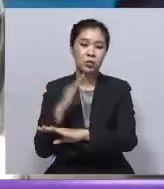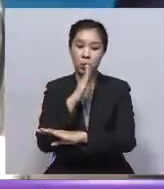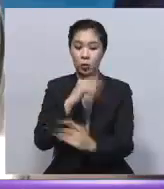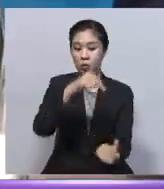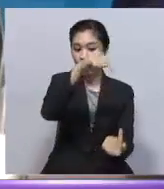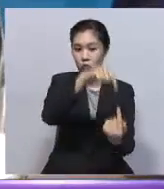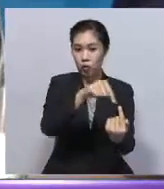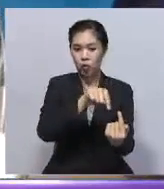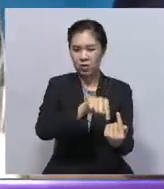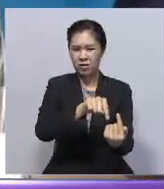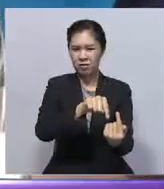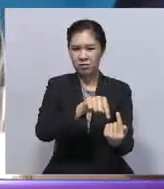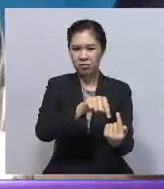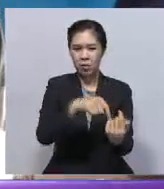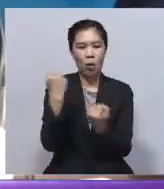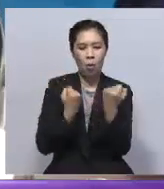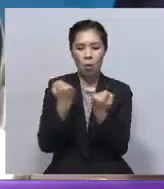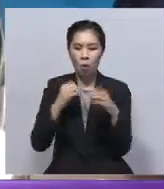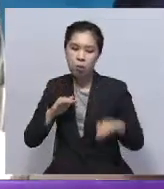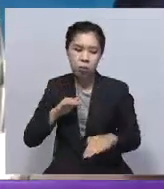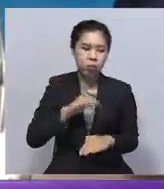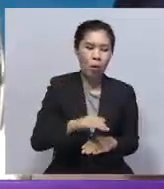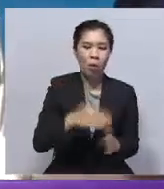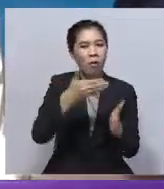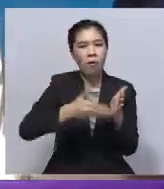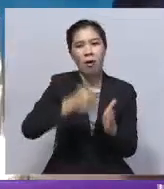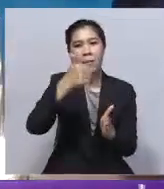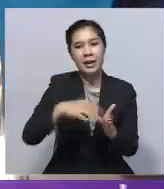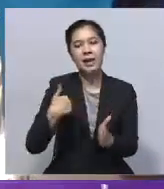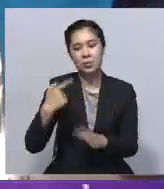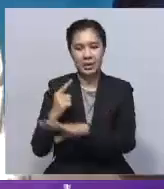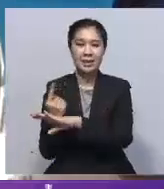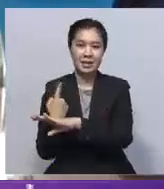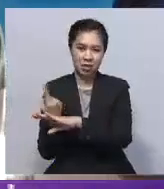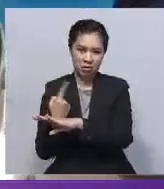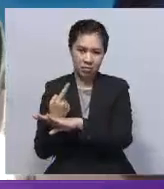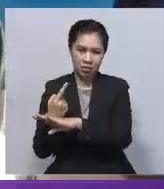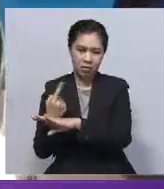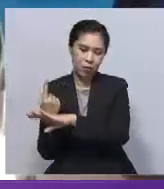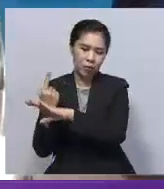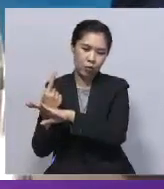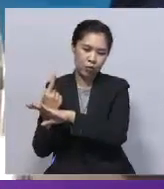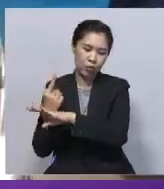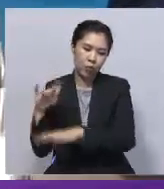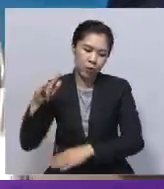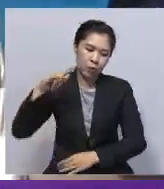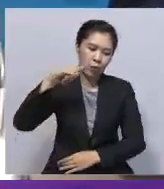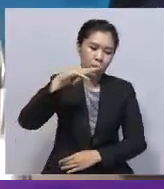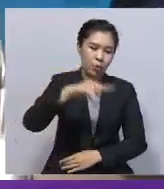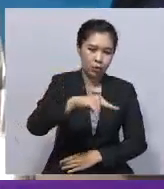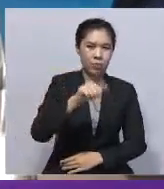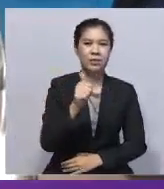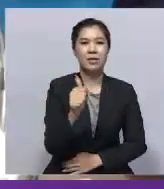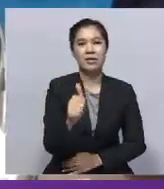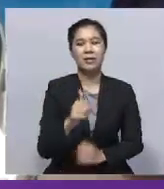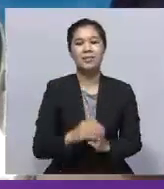ที่มันไม่สามารถเข้าถึงได้บางครั้งเราก็ใช้หย่อนมาทางเฮลิคอปเตอร์ได้นะครับซึ่งในส่วนตรงนี้เราพร้อม